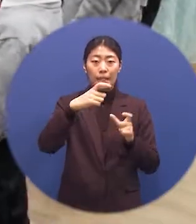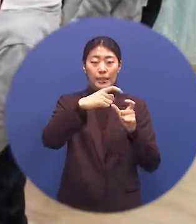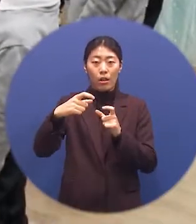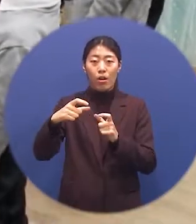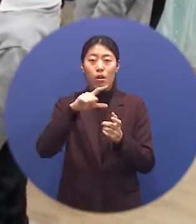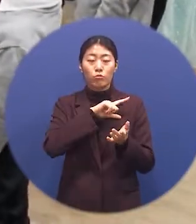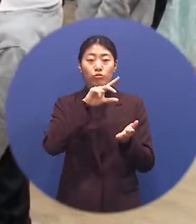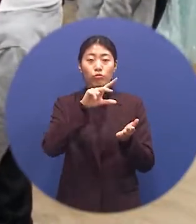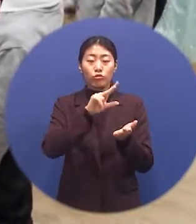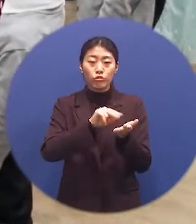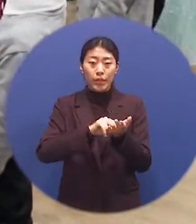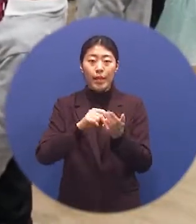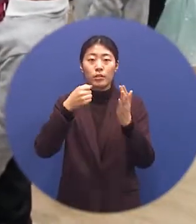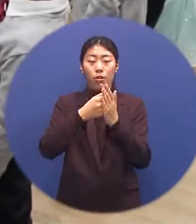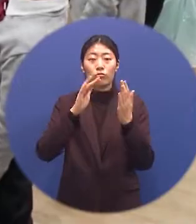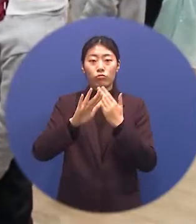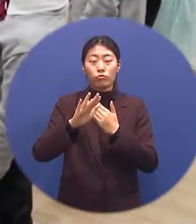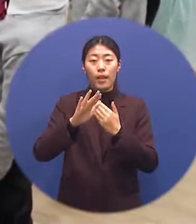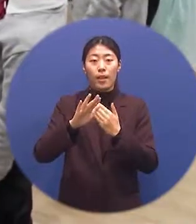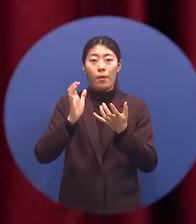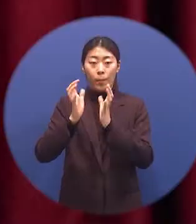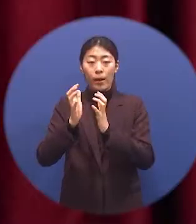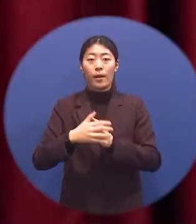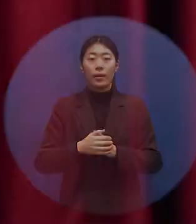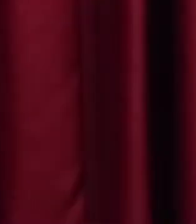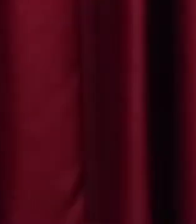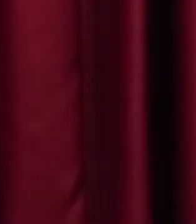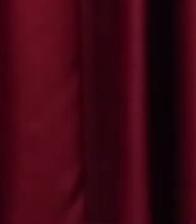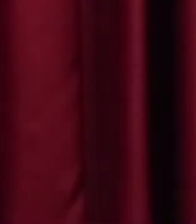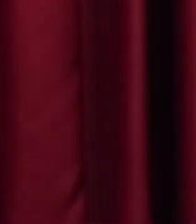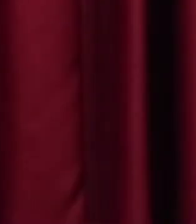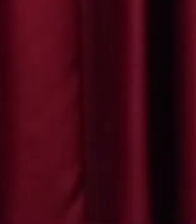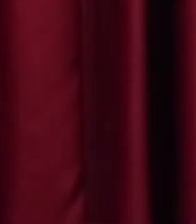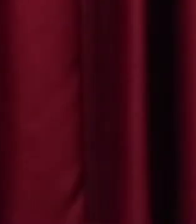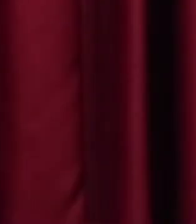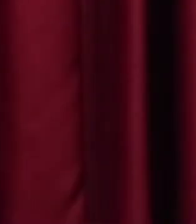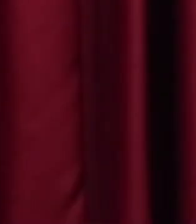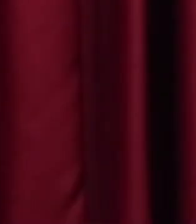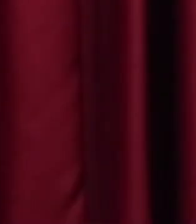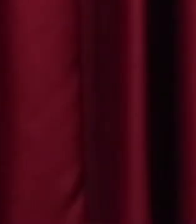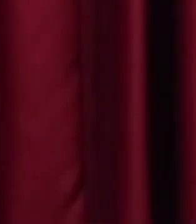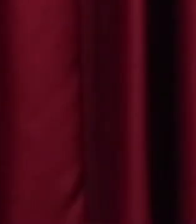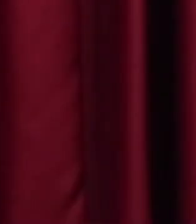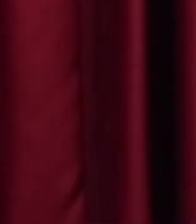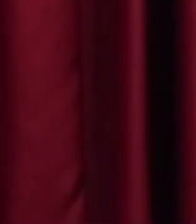각 동별 현안에 따른 주제를 선정해 진행되는데요. 컨셉이 작년하고 굉장히 많이 달라졌어요.